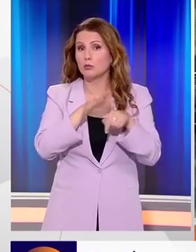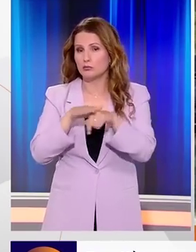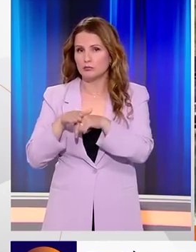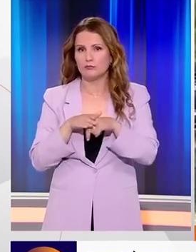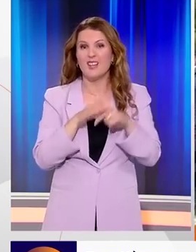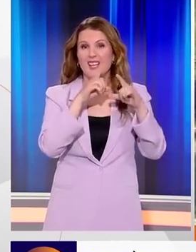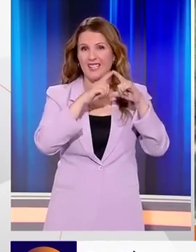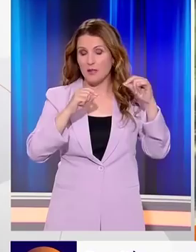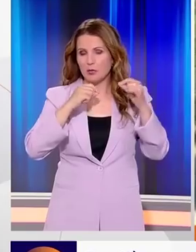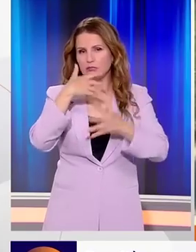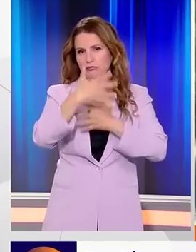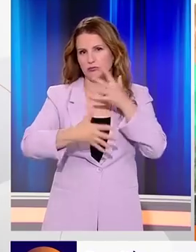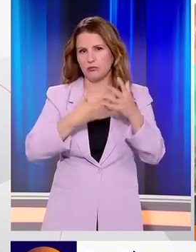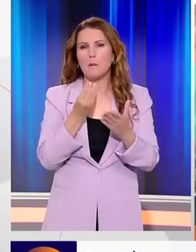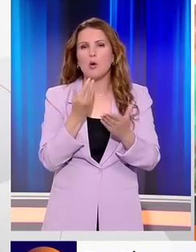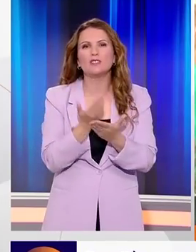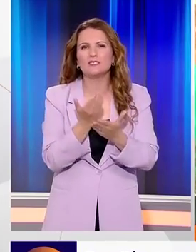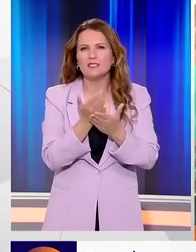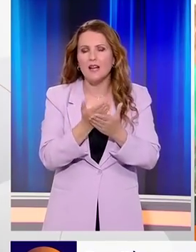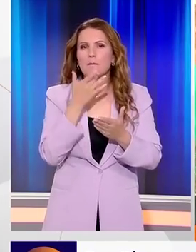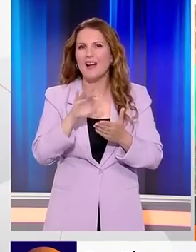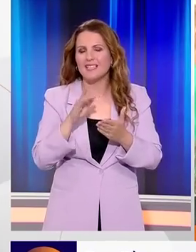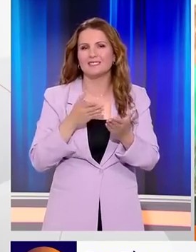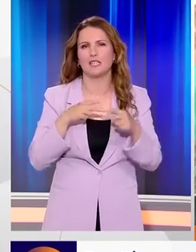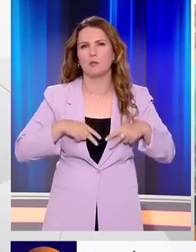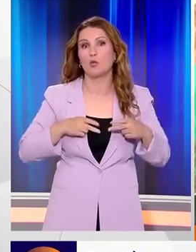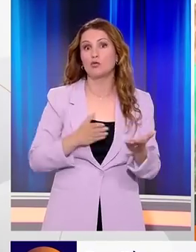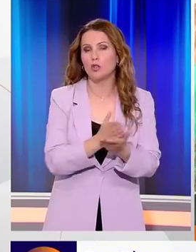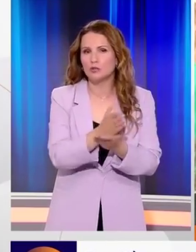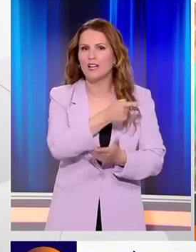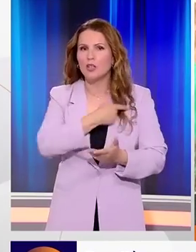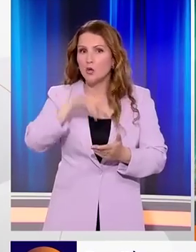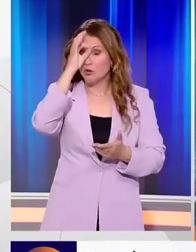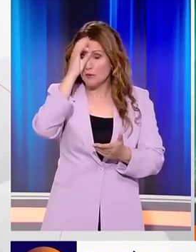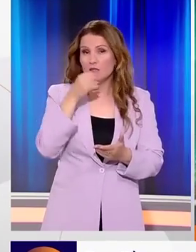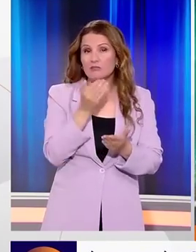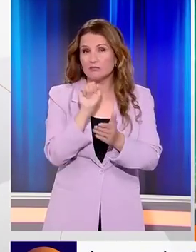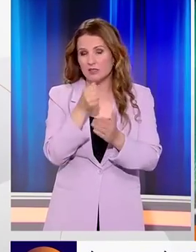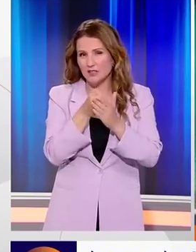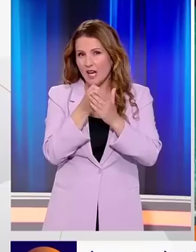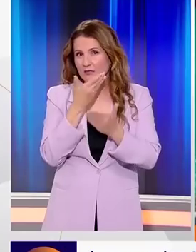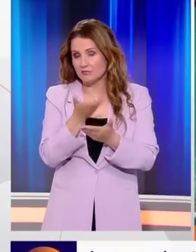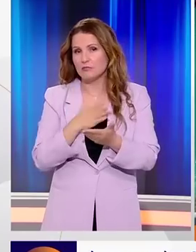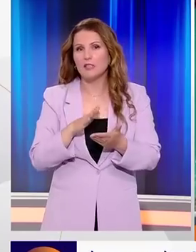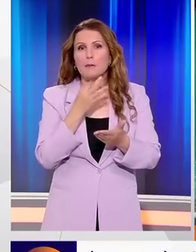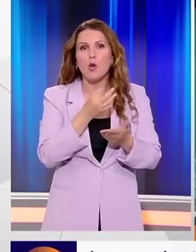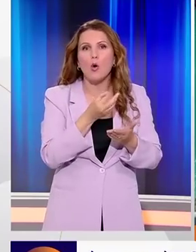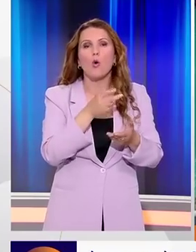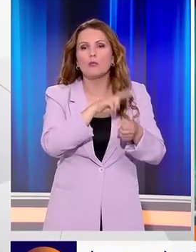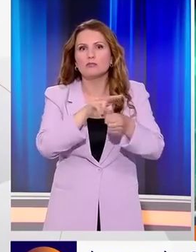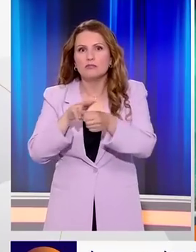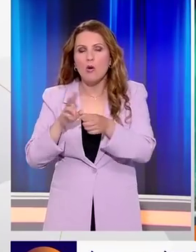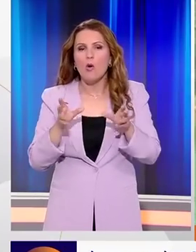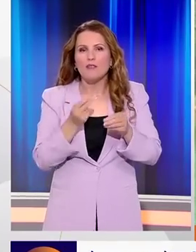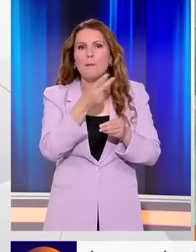επικρατεί μεγάλος αναβρασμός με πολλούς να ζητούν την παρέτηση του Υπουργού Δικαιοσύνης και του Αρχηγού της Αστυνομίας την ώρα που μόνο δύο σωροί θυμάτων του 35χρονου